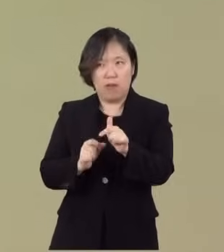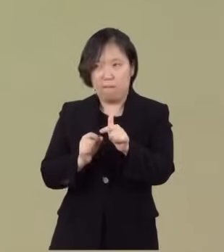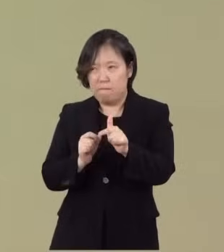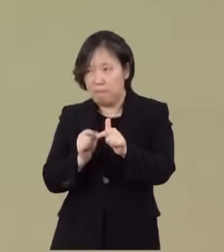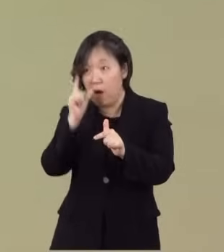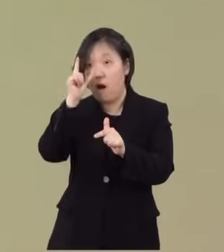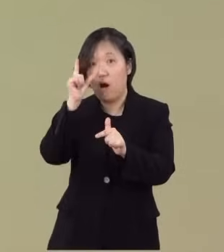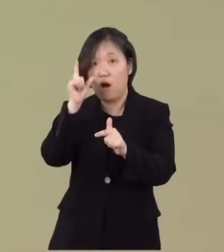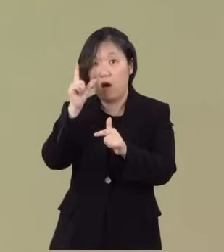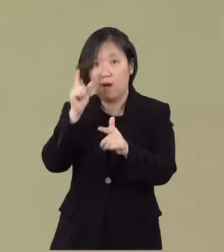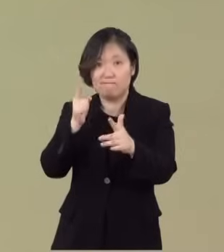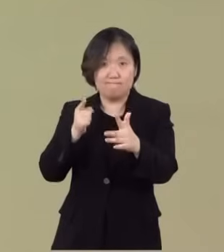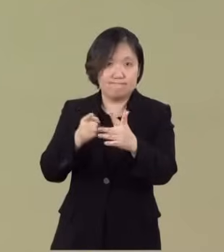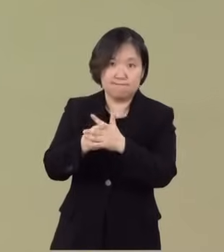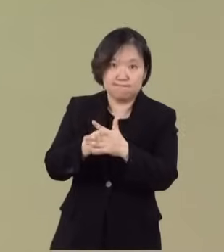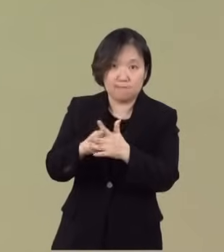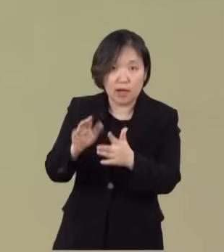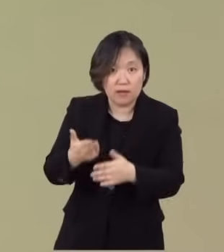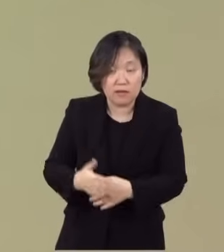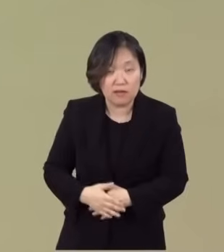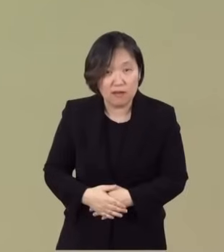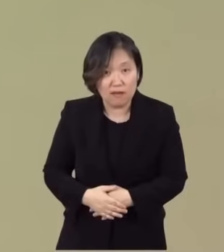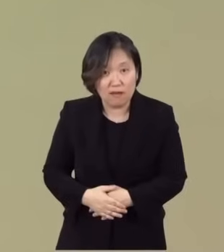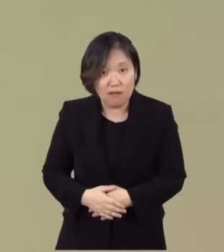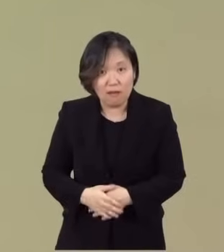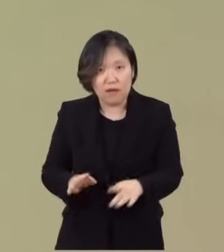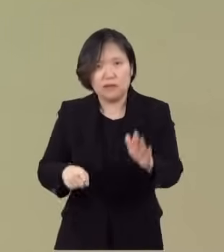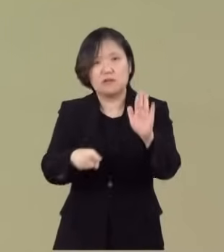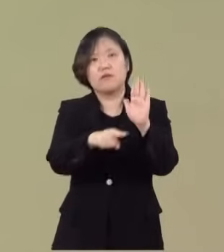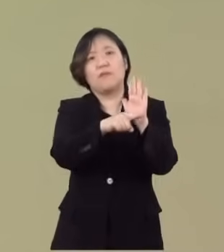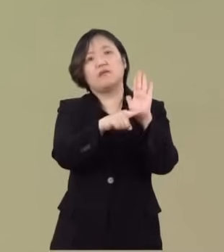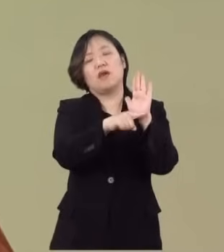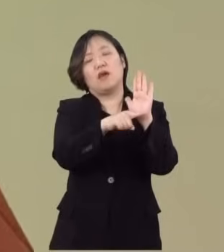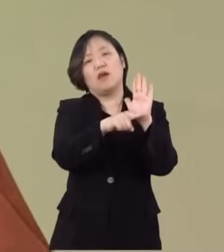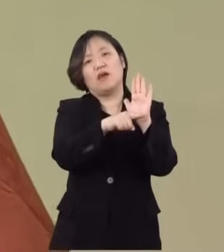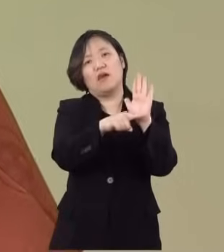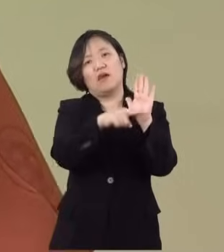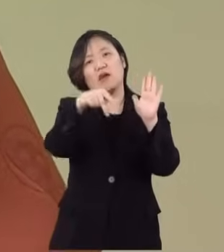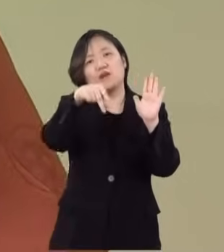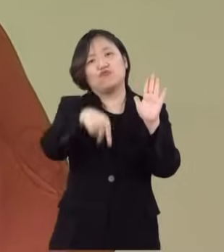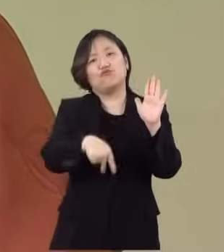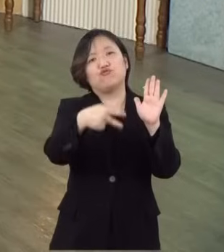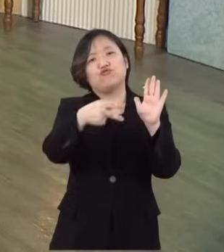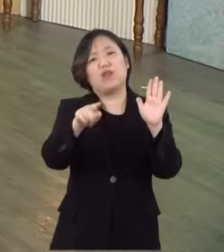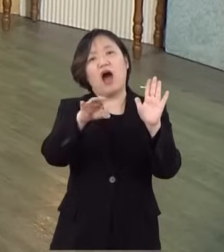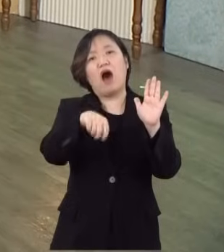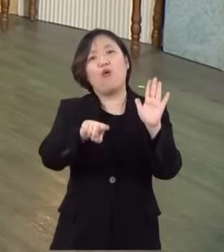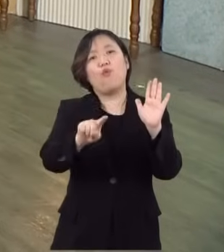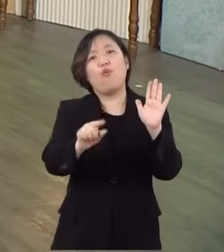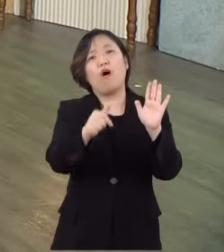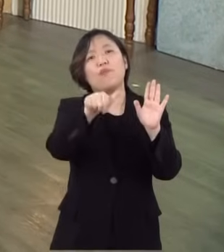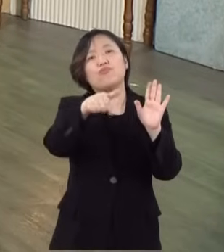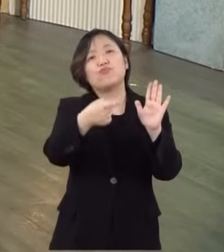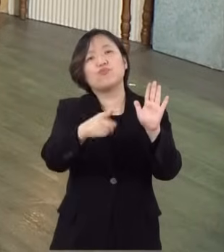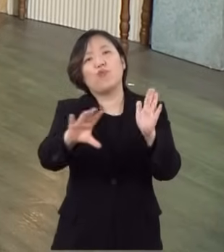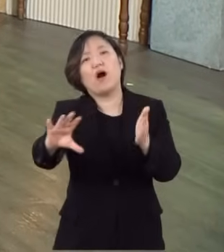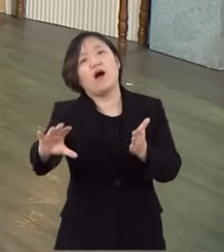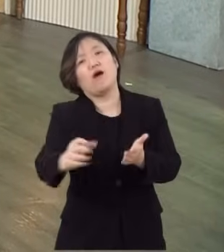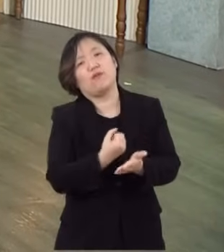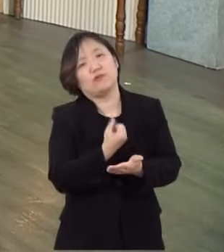확 깨쳐서 첫 번째 깨달음 첫 번째 성자의 깨달음 수다